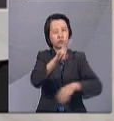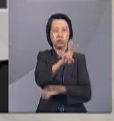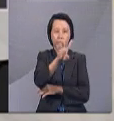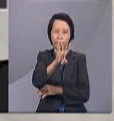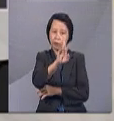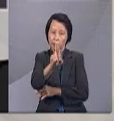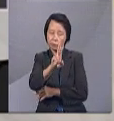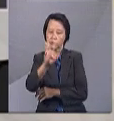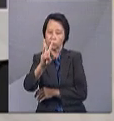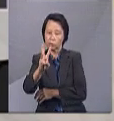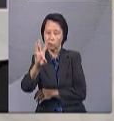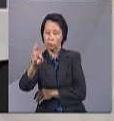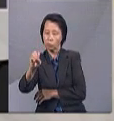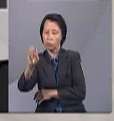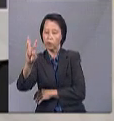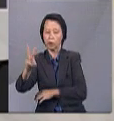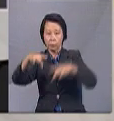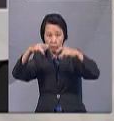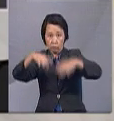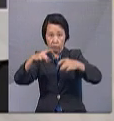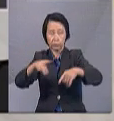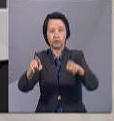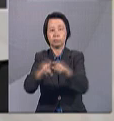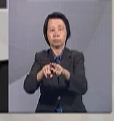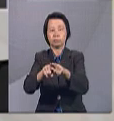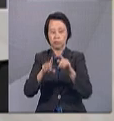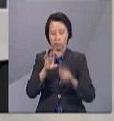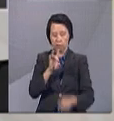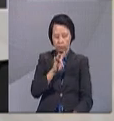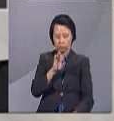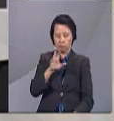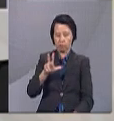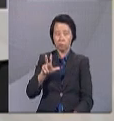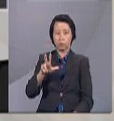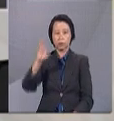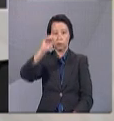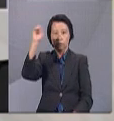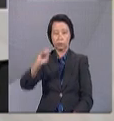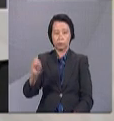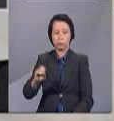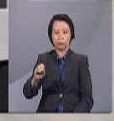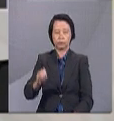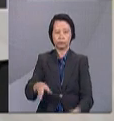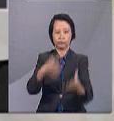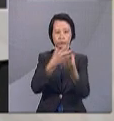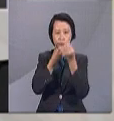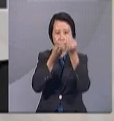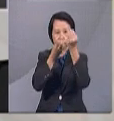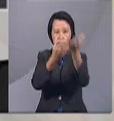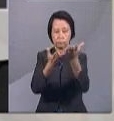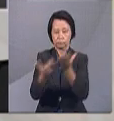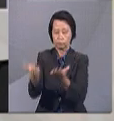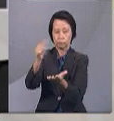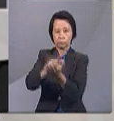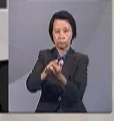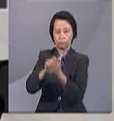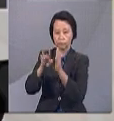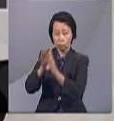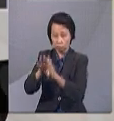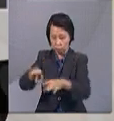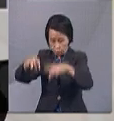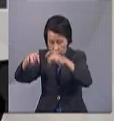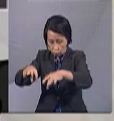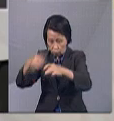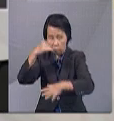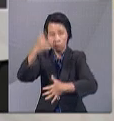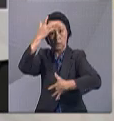24600 6 ujian bersamaan dengan 83-100 dimaklumkan laporan sampel dan ujian